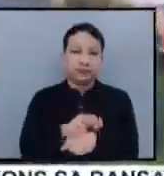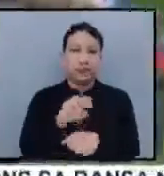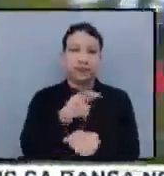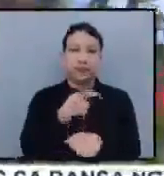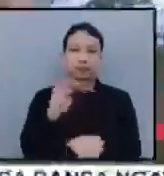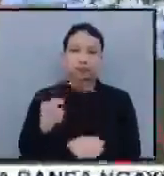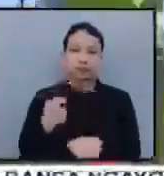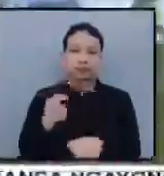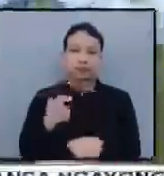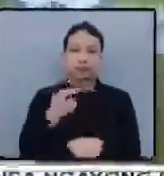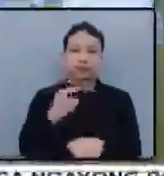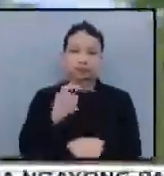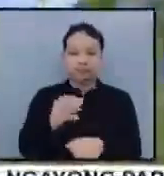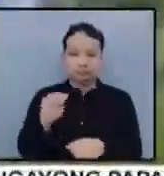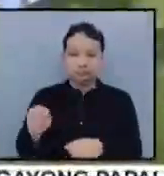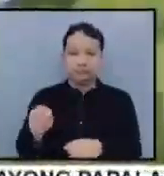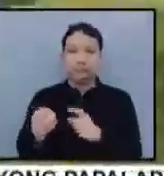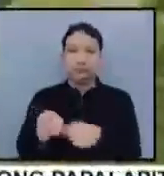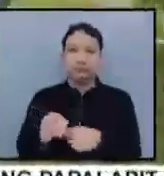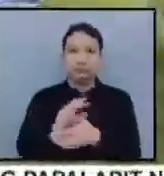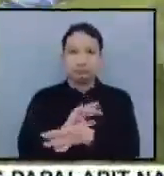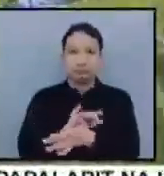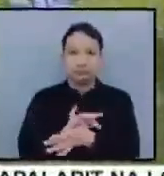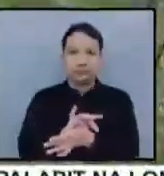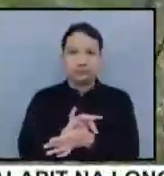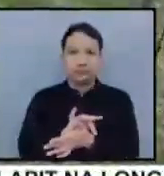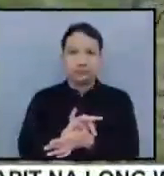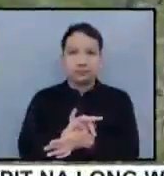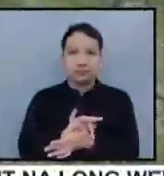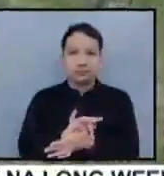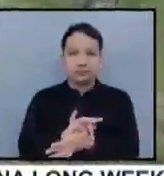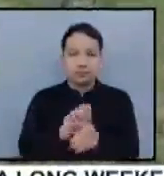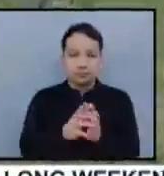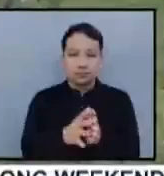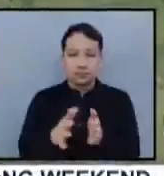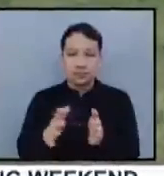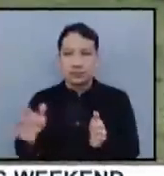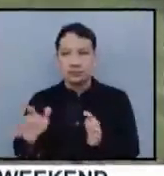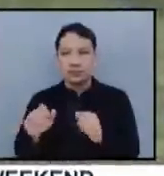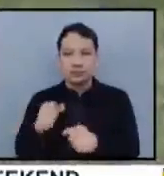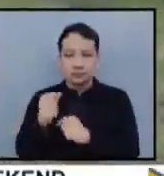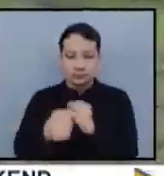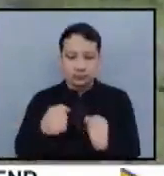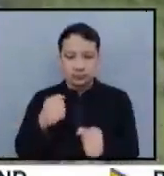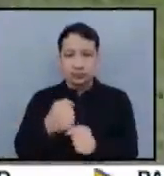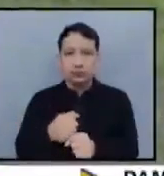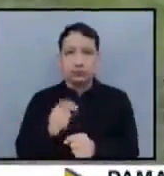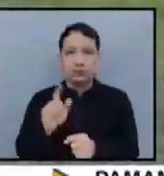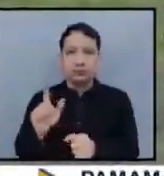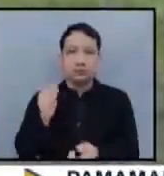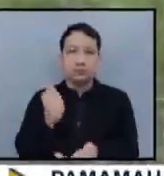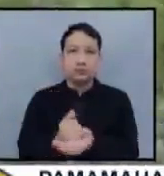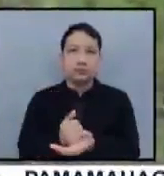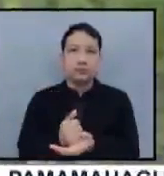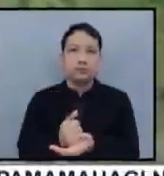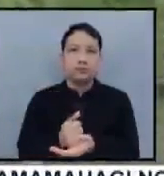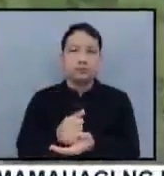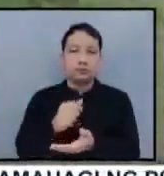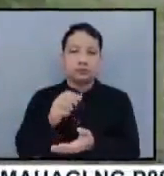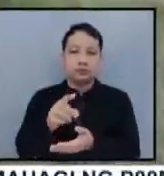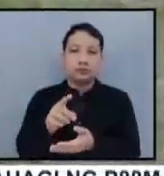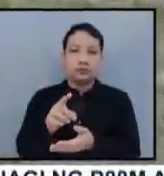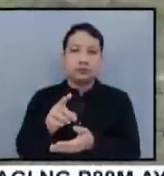Lagundi sa mga may COVID mula sa onset hanggang sa mild cases. Taong 2020 nang aprobahan ng Department of Science and Technology o